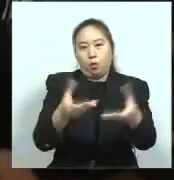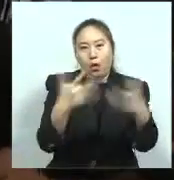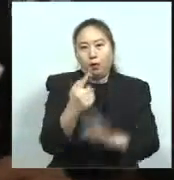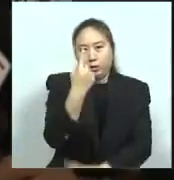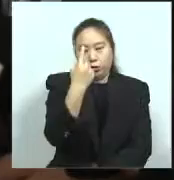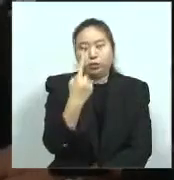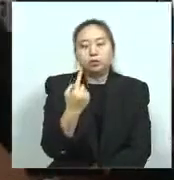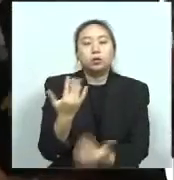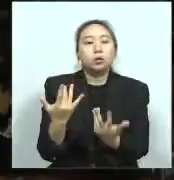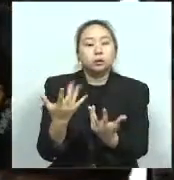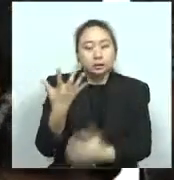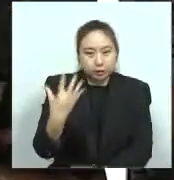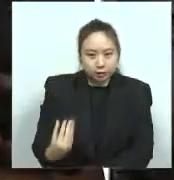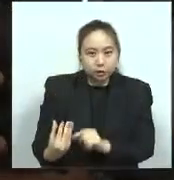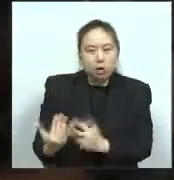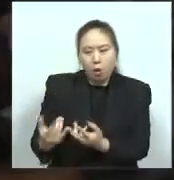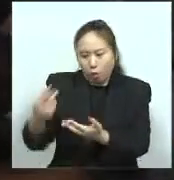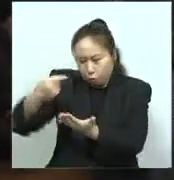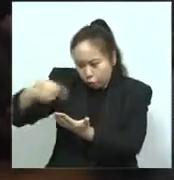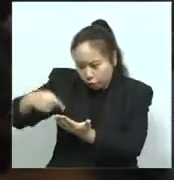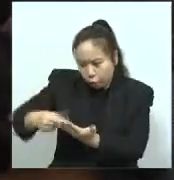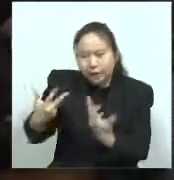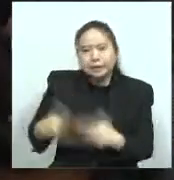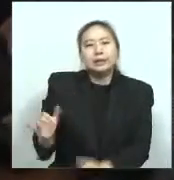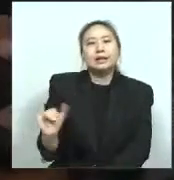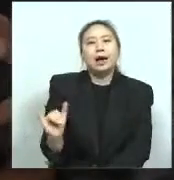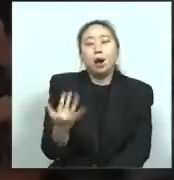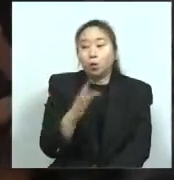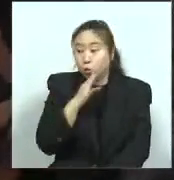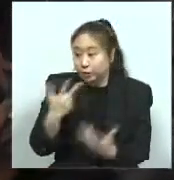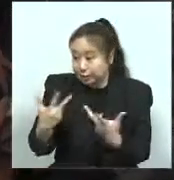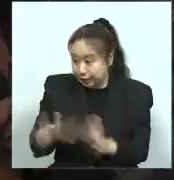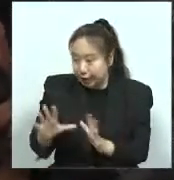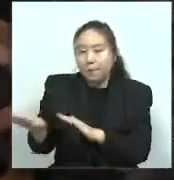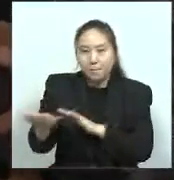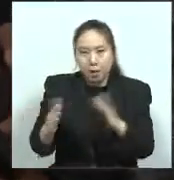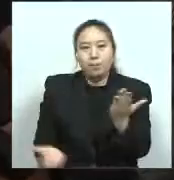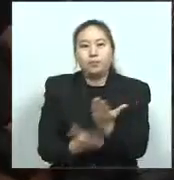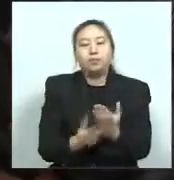ครับอีกชุดหนึ่งก็ตรวจยังไม่เสร็จก็มาดูว่าเสร็จไหมถ้าเสร็จจะส่งไปร้องกัน